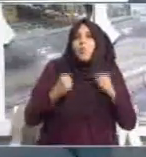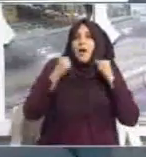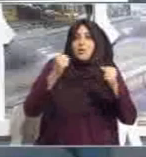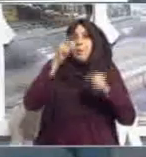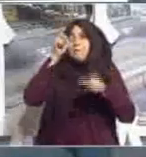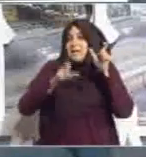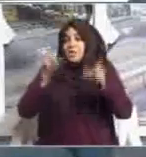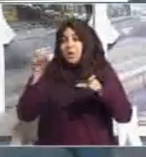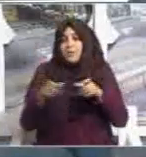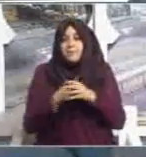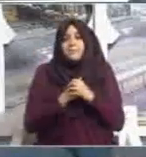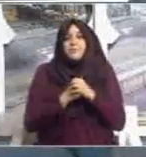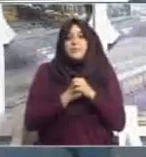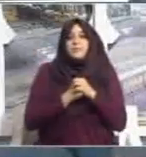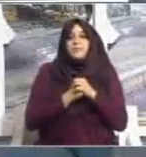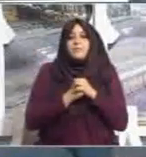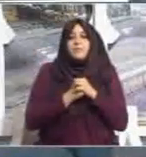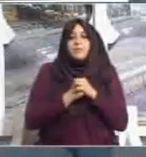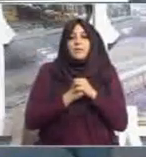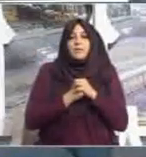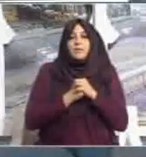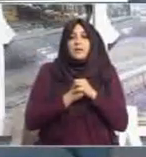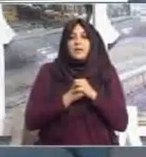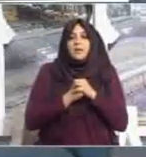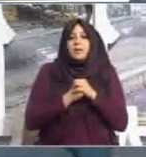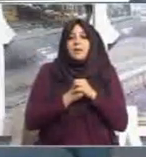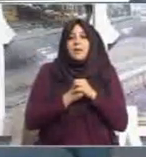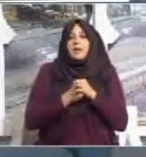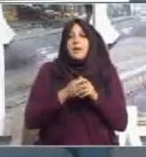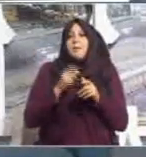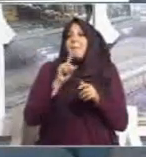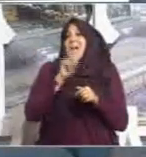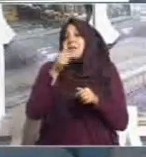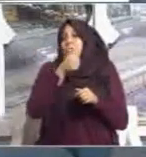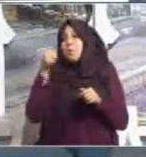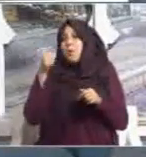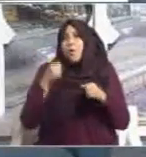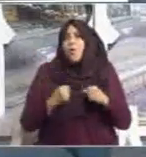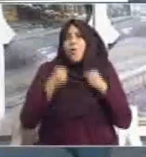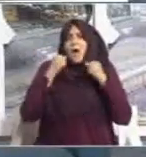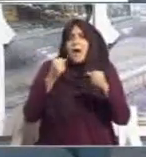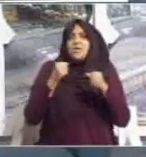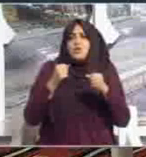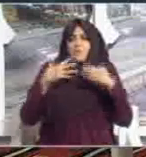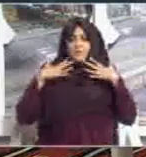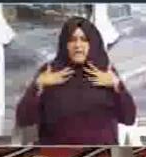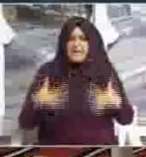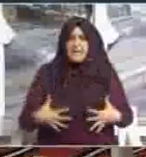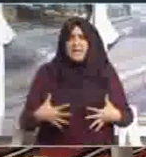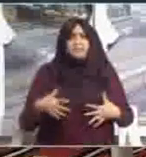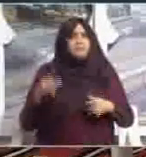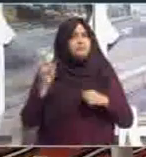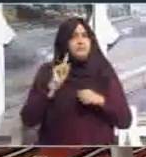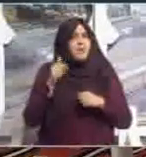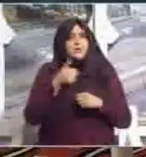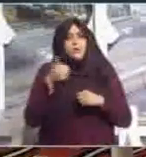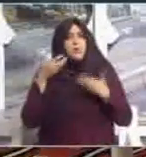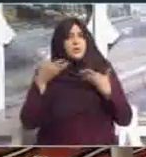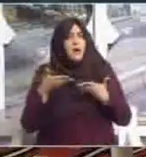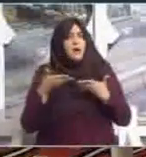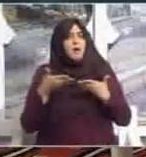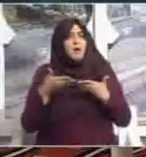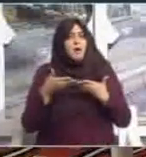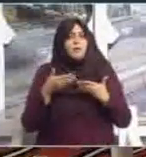الدكتور بكلمة مهمة جدا هي ليست في المظاهر المادية فقط في أن الإنسان يقضي